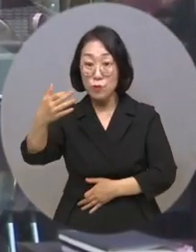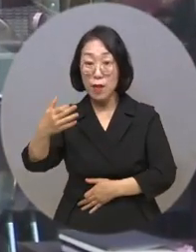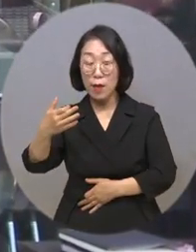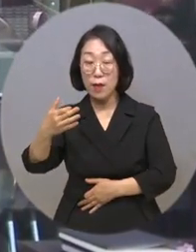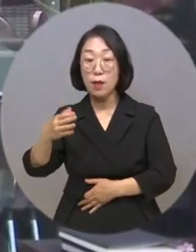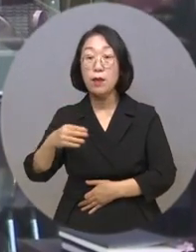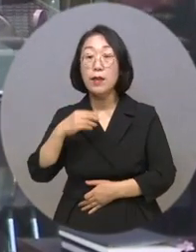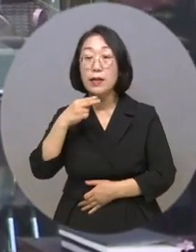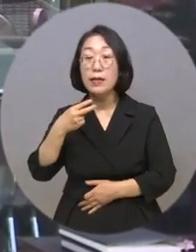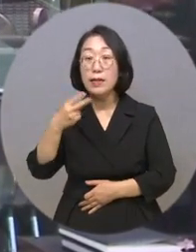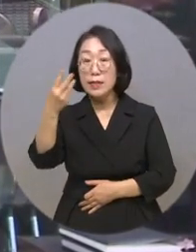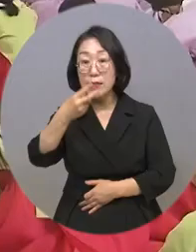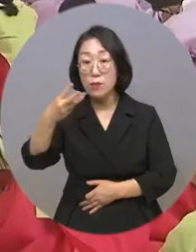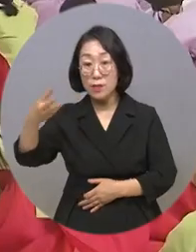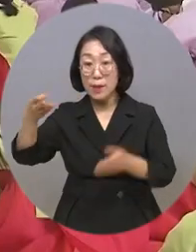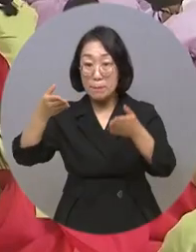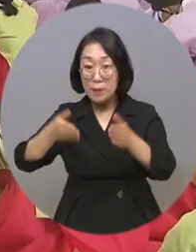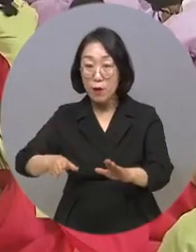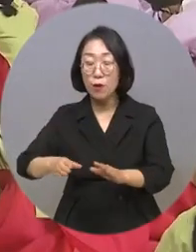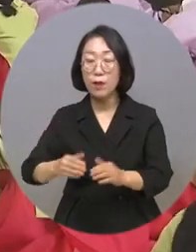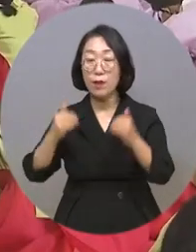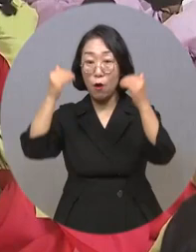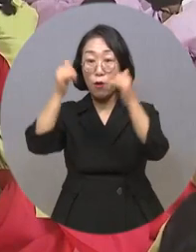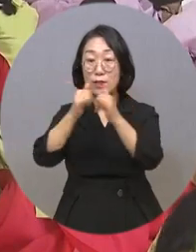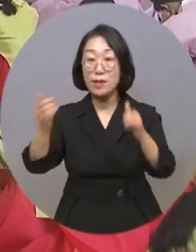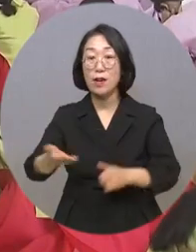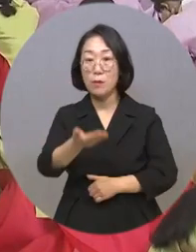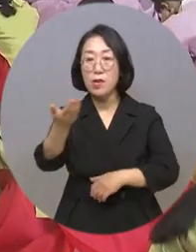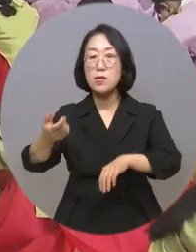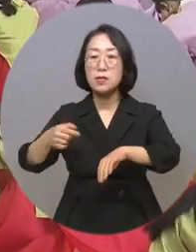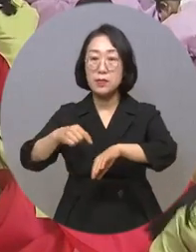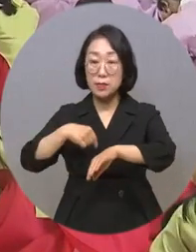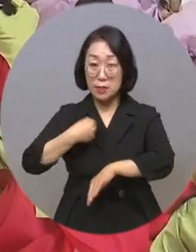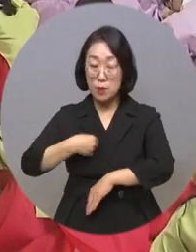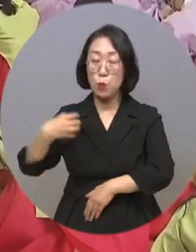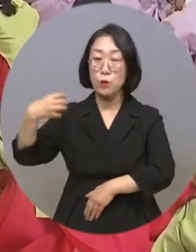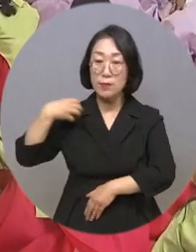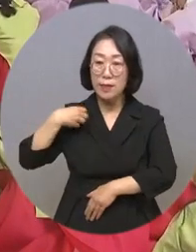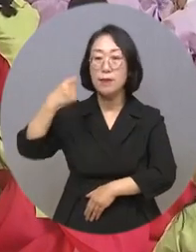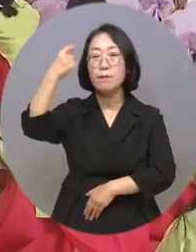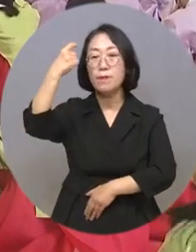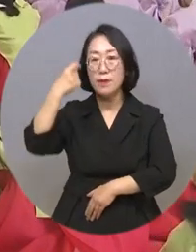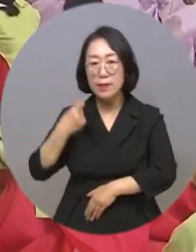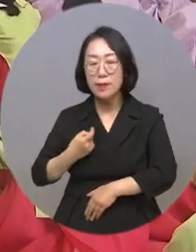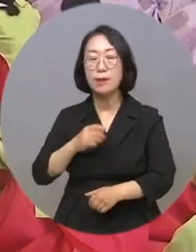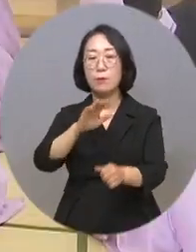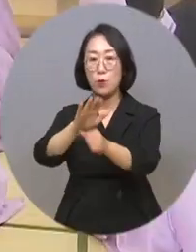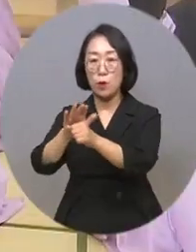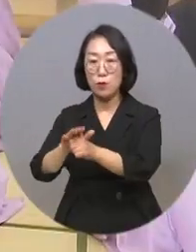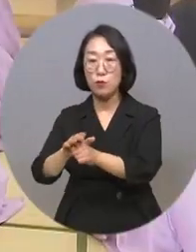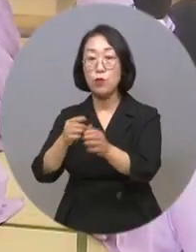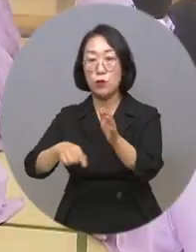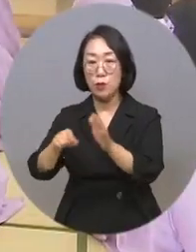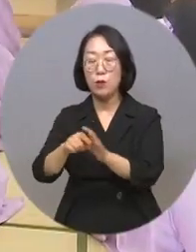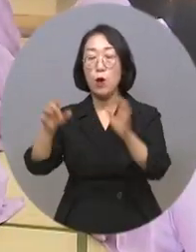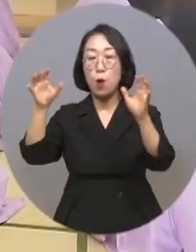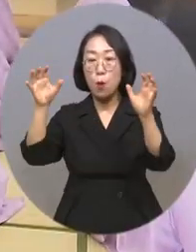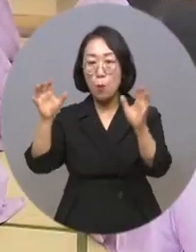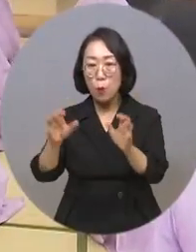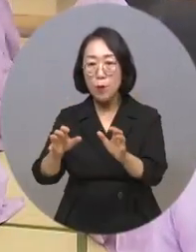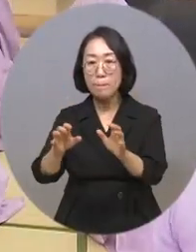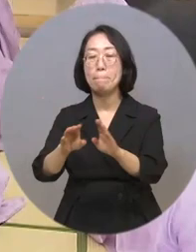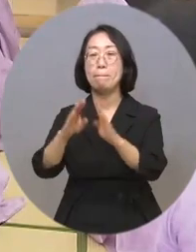2003년생의 성년자들에게 성인으로서 스스로 책임감과 사명의식을 다짐하는 성년의 날